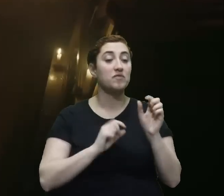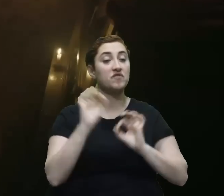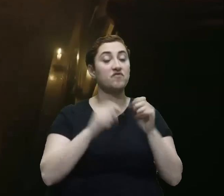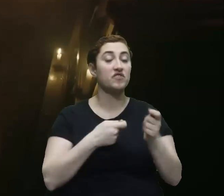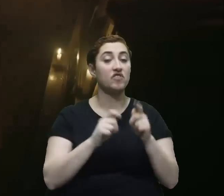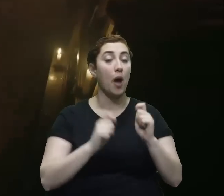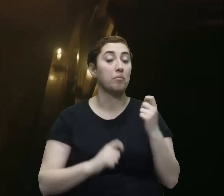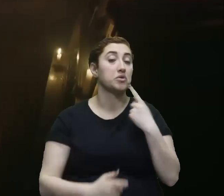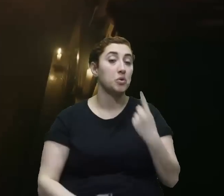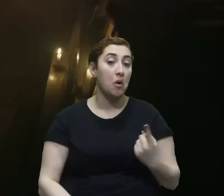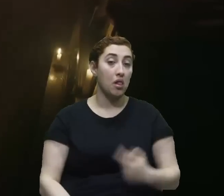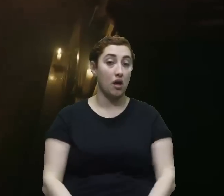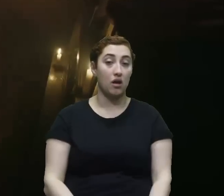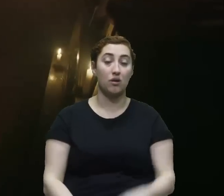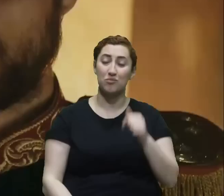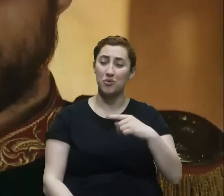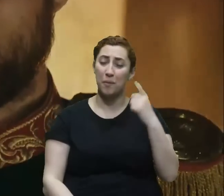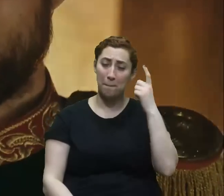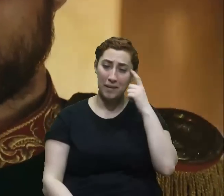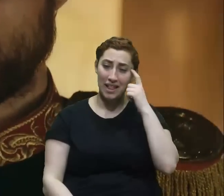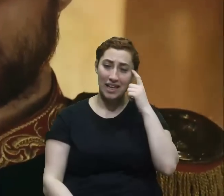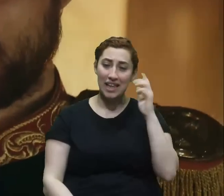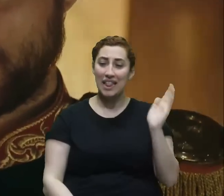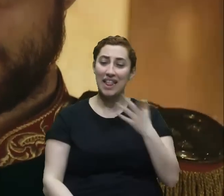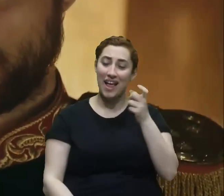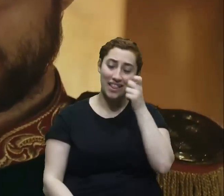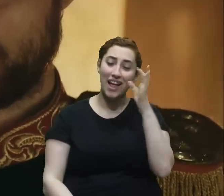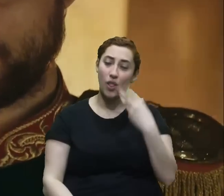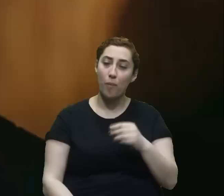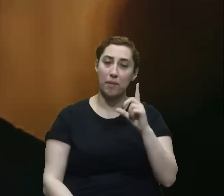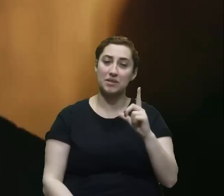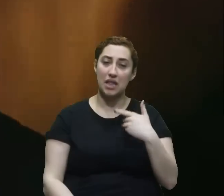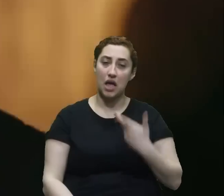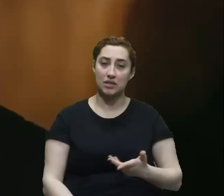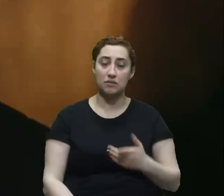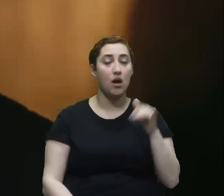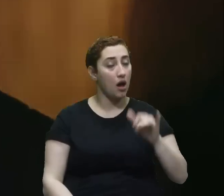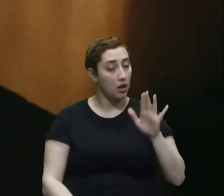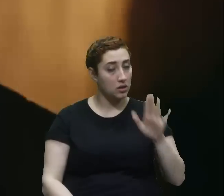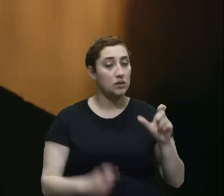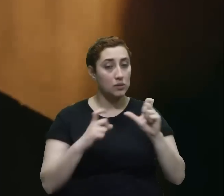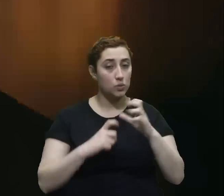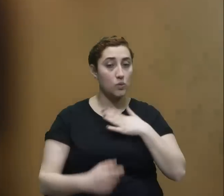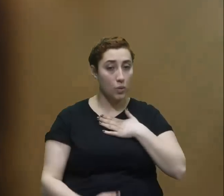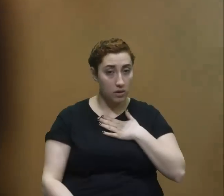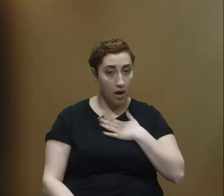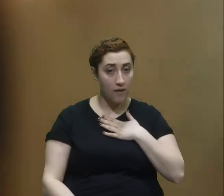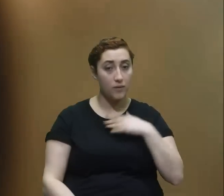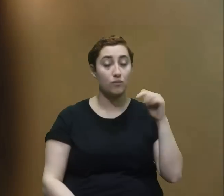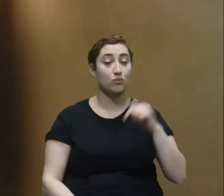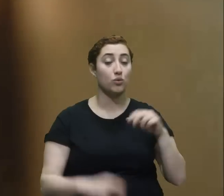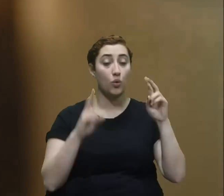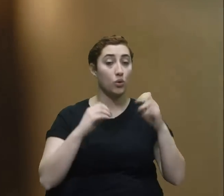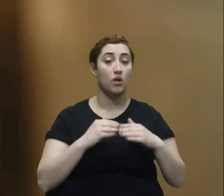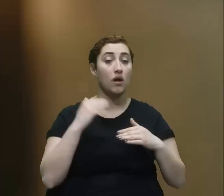sultanım. Bu bilgiye daha temkinli yaklaşmakta fayda var Pir'im. Haklısınız sultanım. Bu